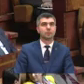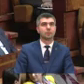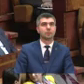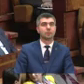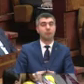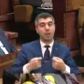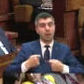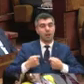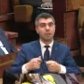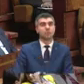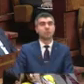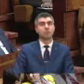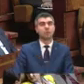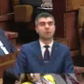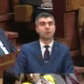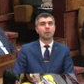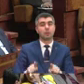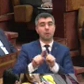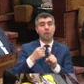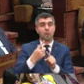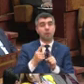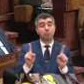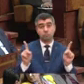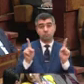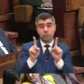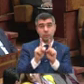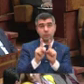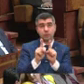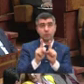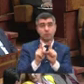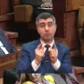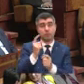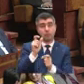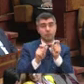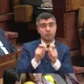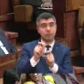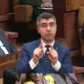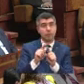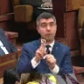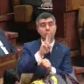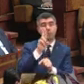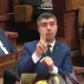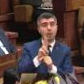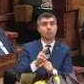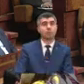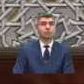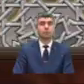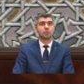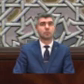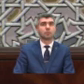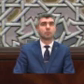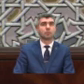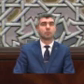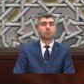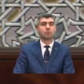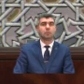الرئيس، سيد الوزير، طلبنا له طلب لقاء ما عطاناش، سالناه في قبه البرلمان. لا سيد النائب،